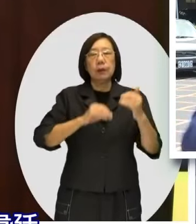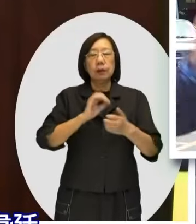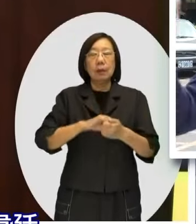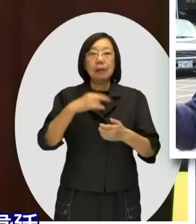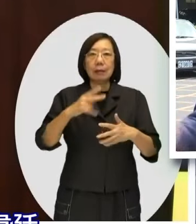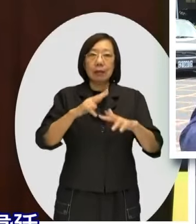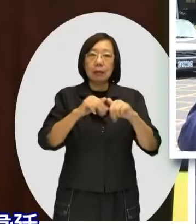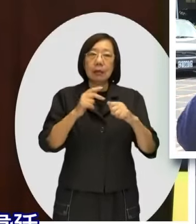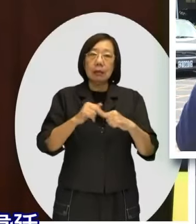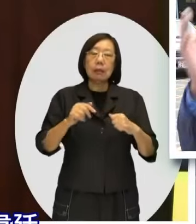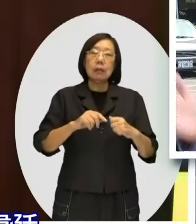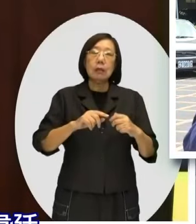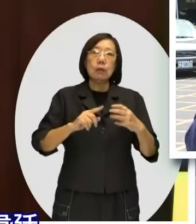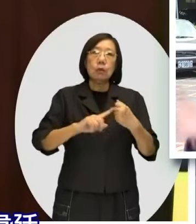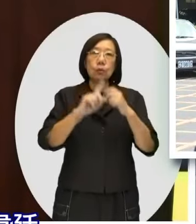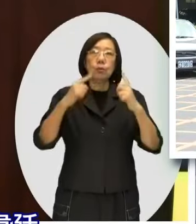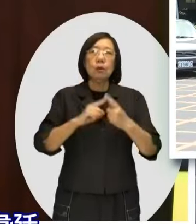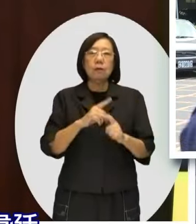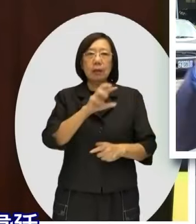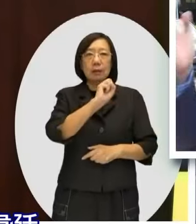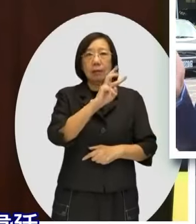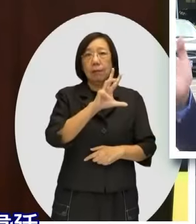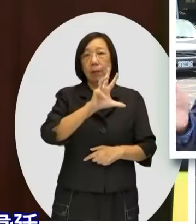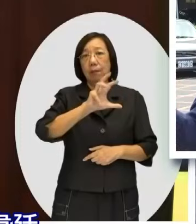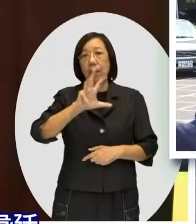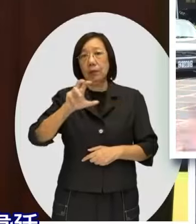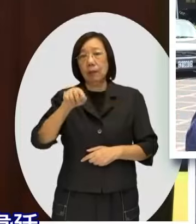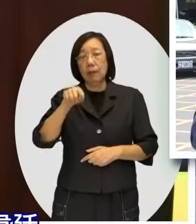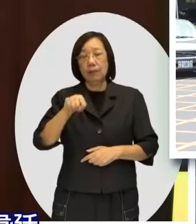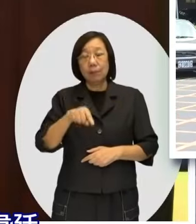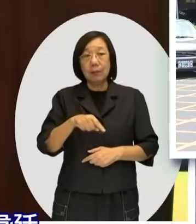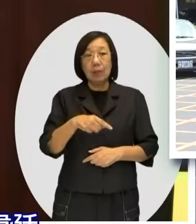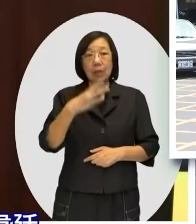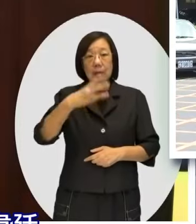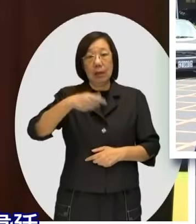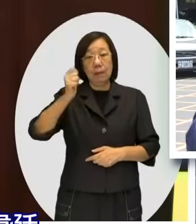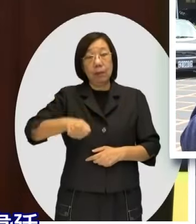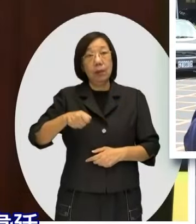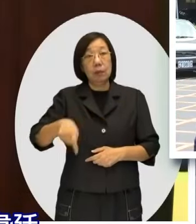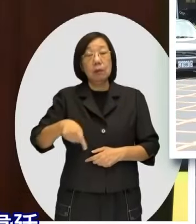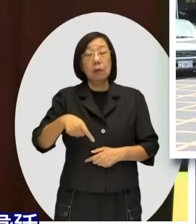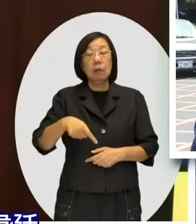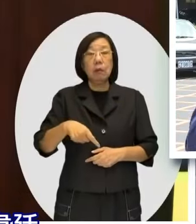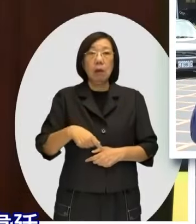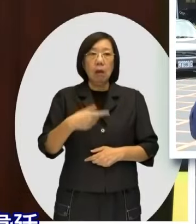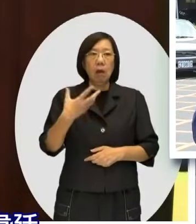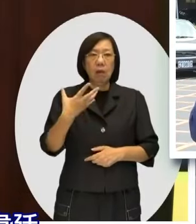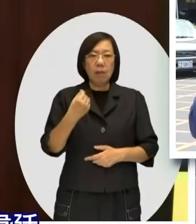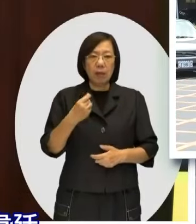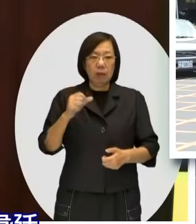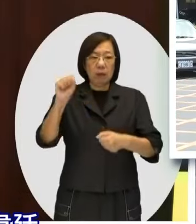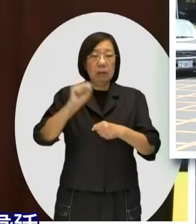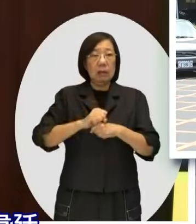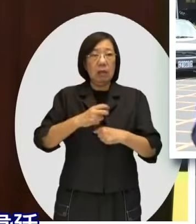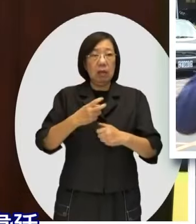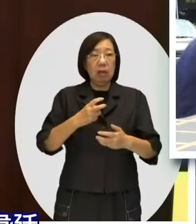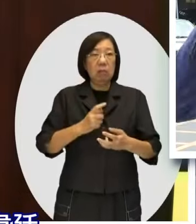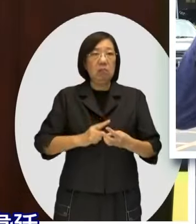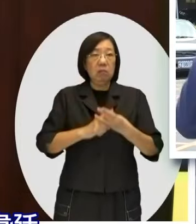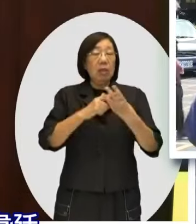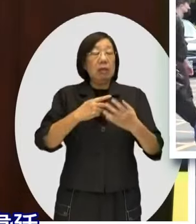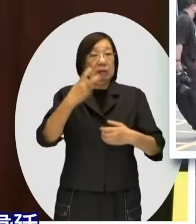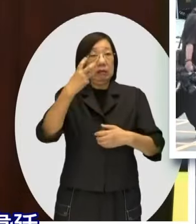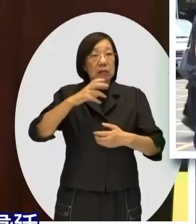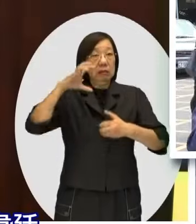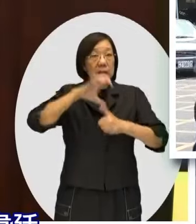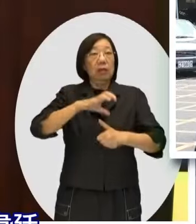配套措施，把它修正成为新的现行法，然后适用新的现行法去规定，而且也针对必须要到最严重而